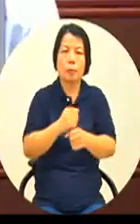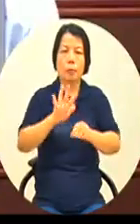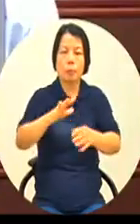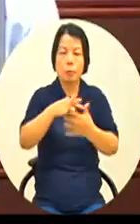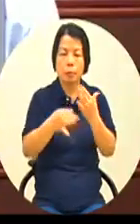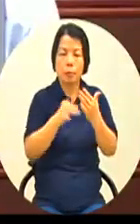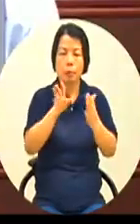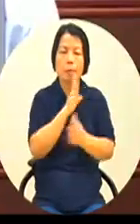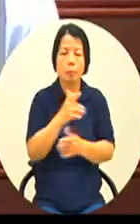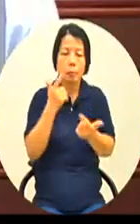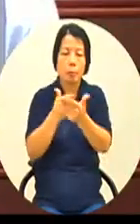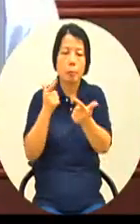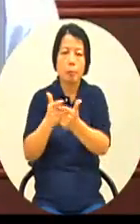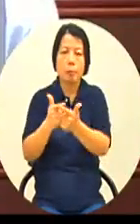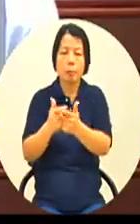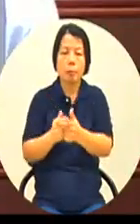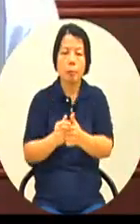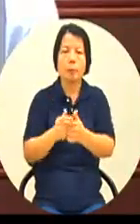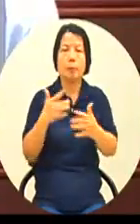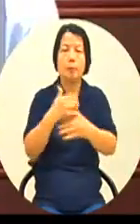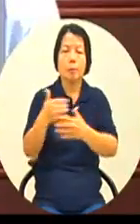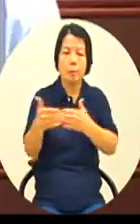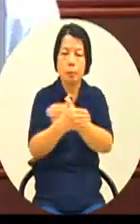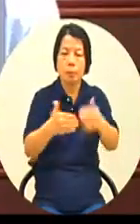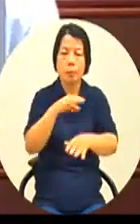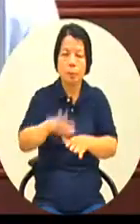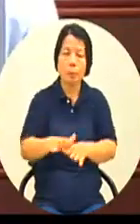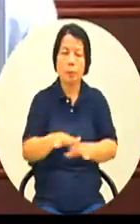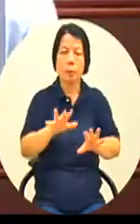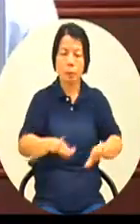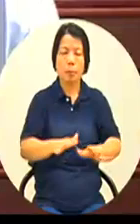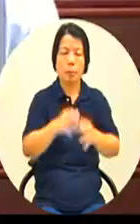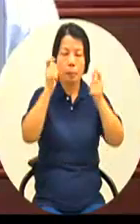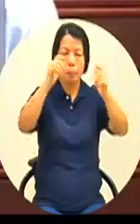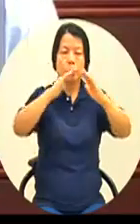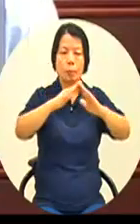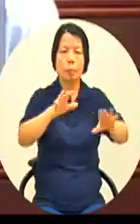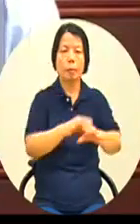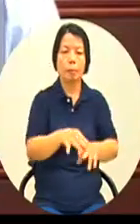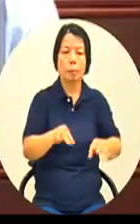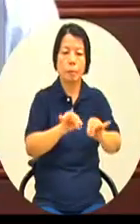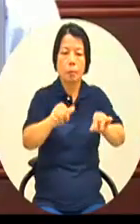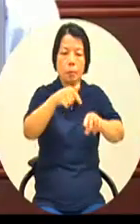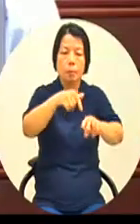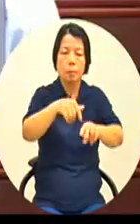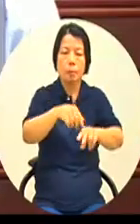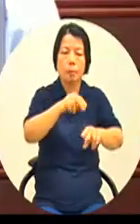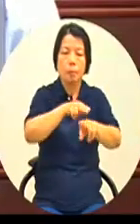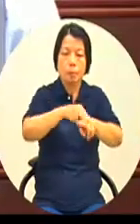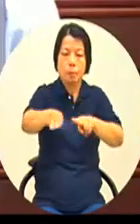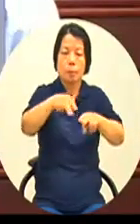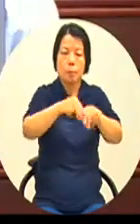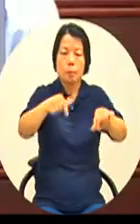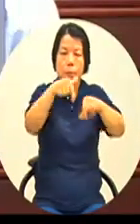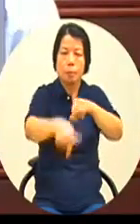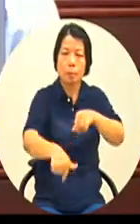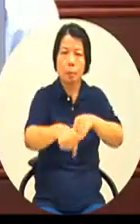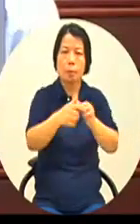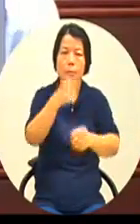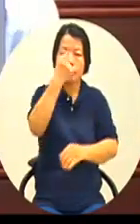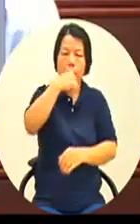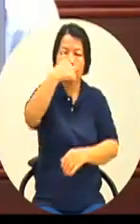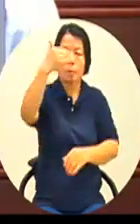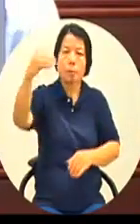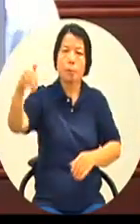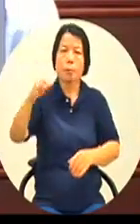于都市运输的哈。啊，离咱本市是用地下化的方式，啊，地下化里面哈，离咱凤山是说拢叫